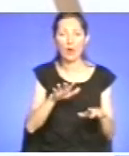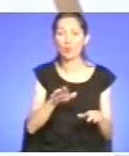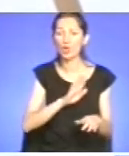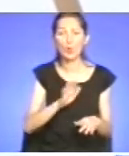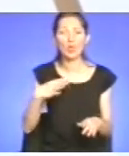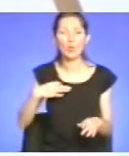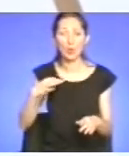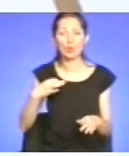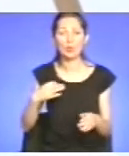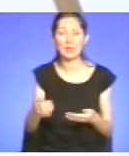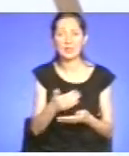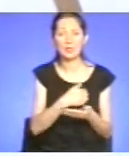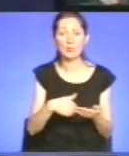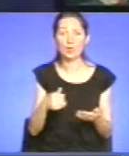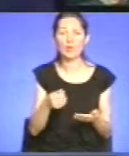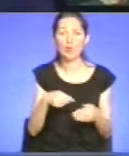тим, хто сьогодні у скруті.